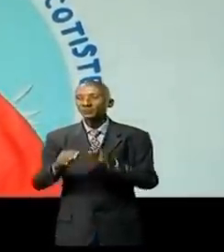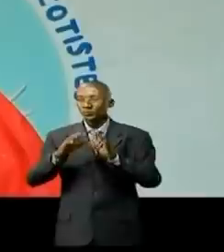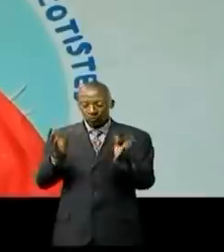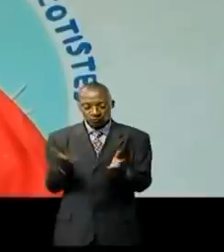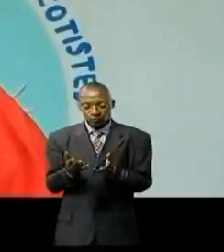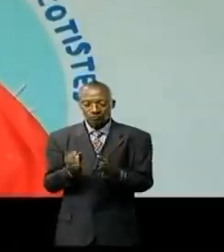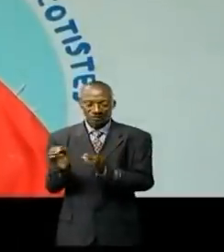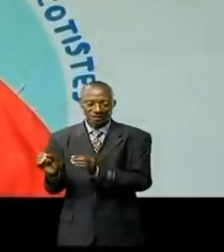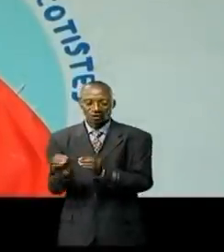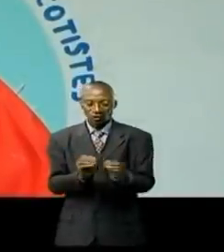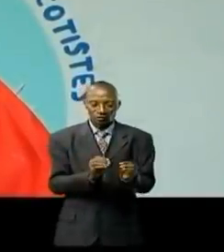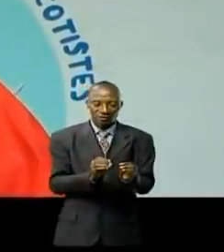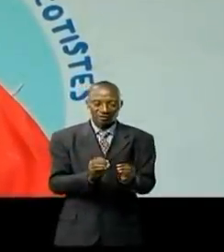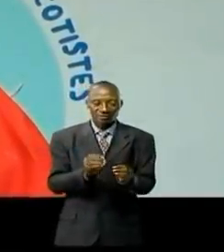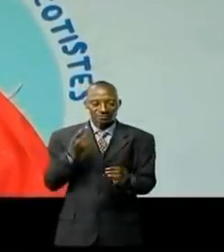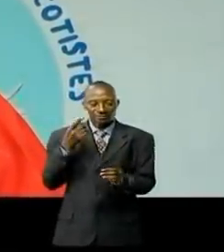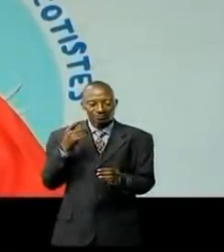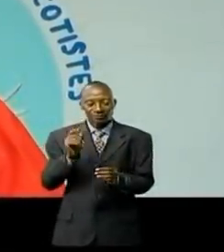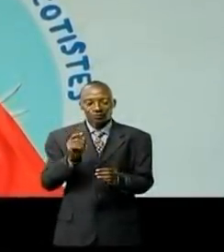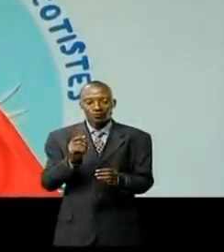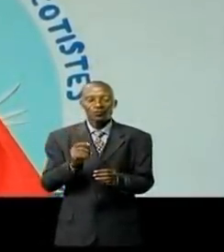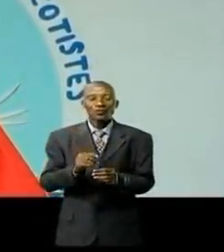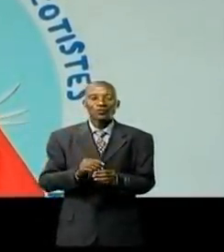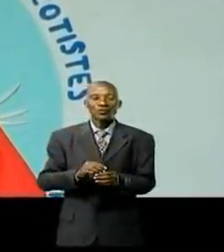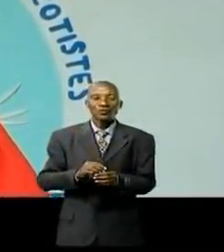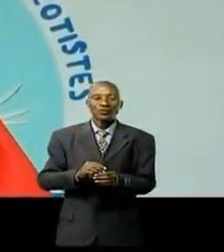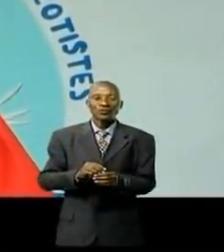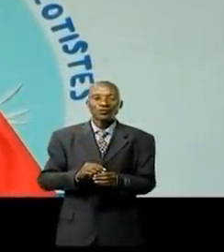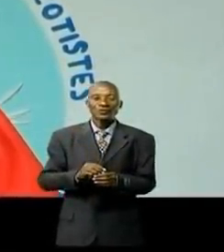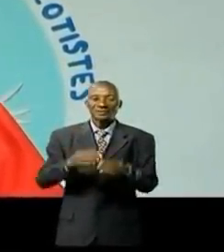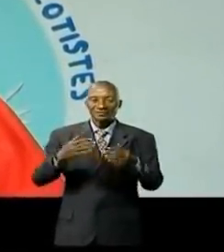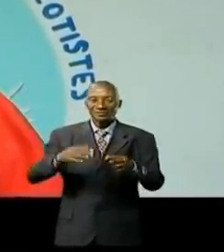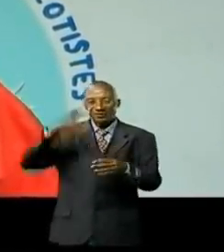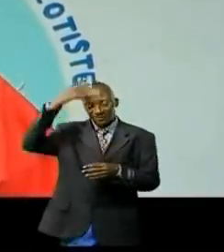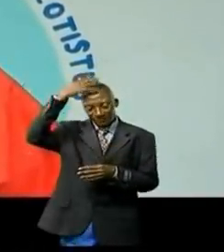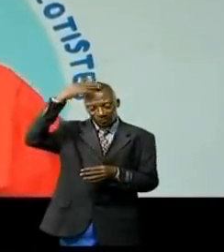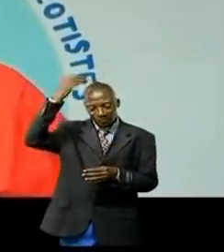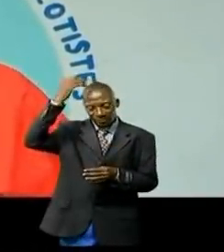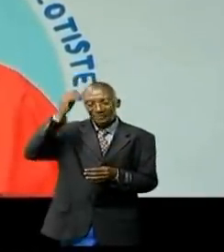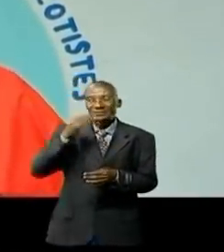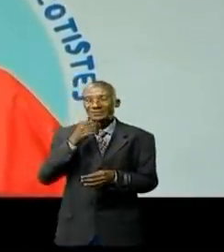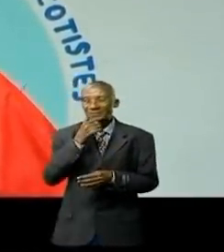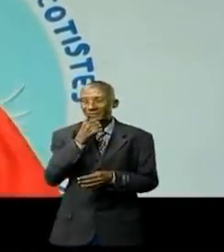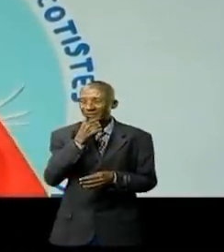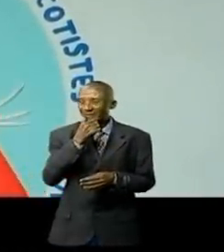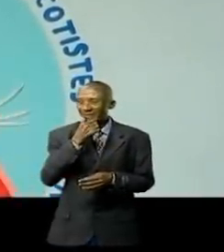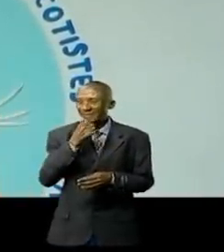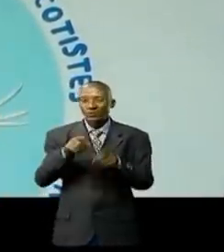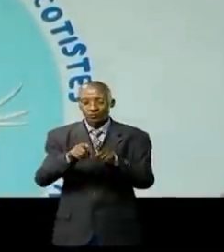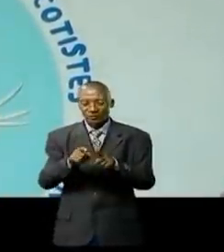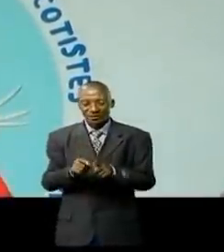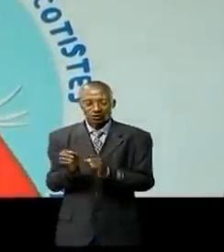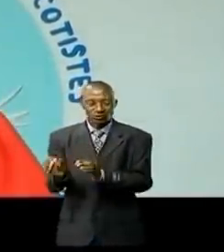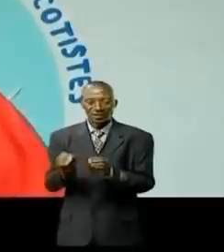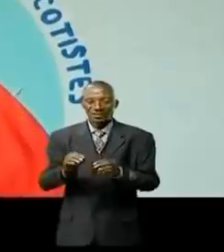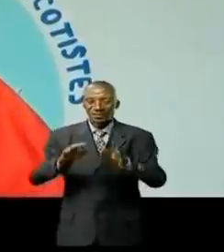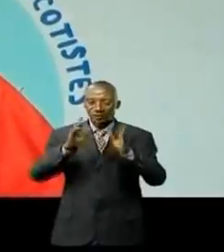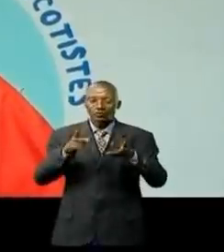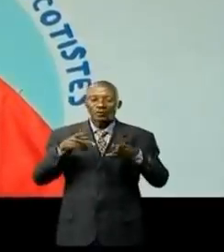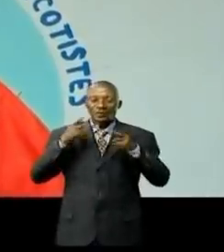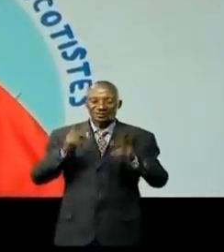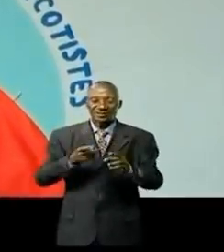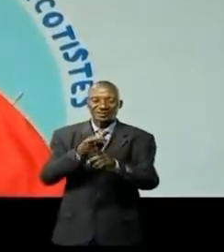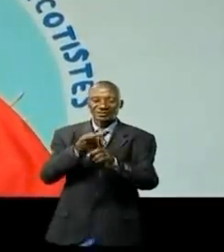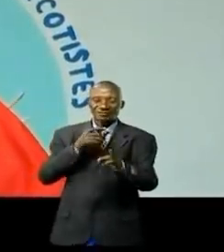sacerdotal. Ces pasteurs, qui étaient appelés des bergers ou des pasteurs qui géraient des paroisses, mais ce jour ici